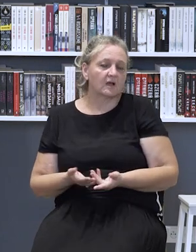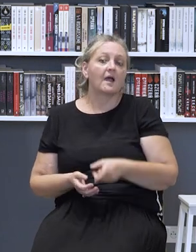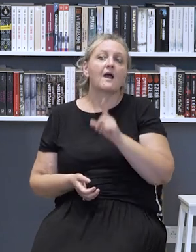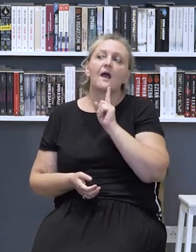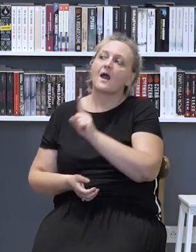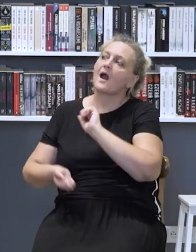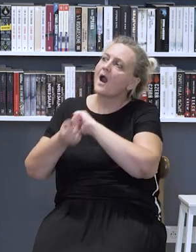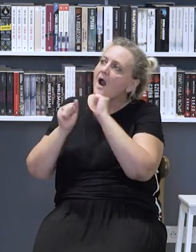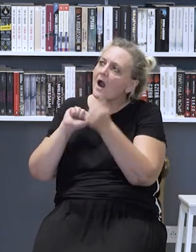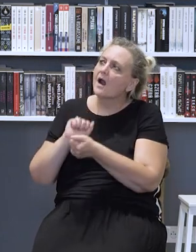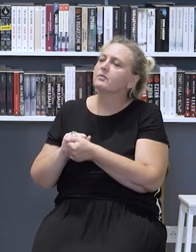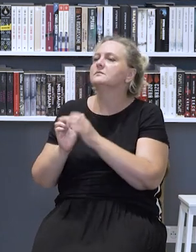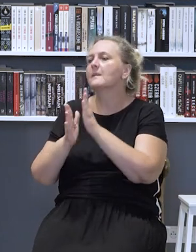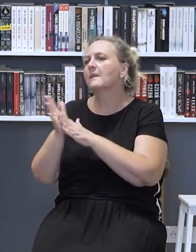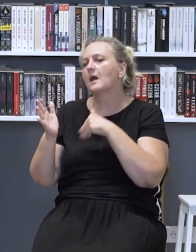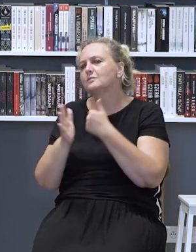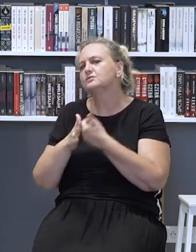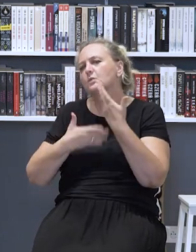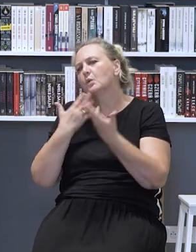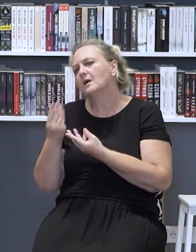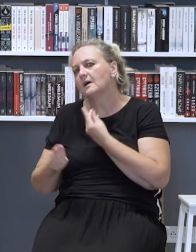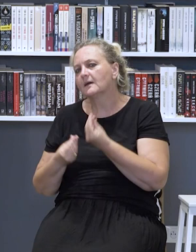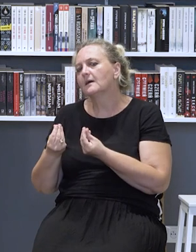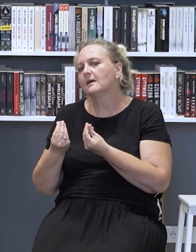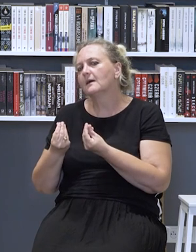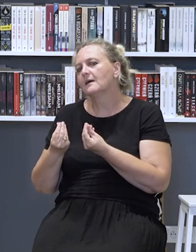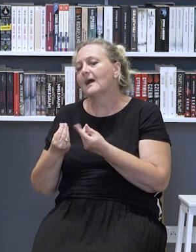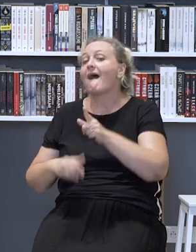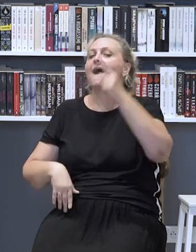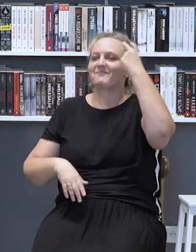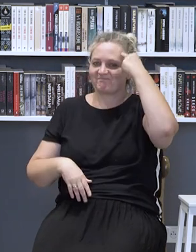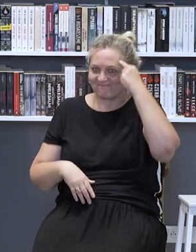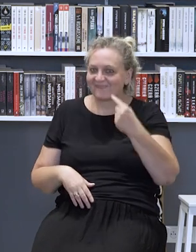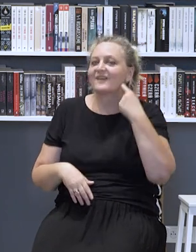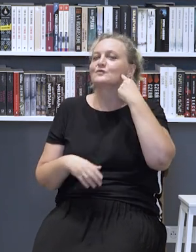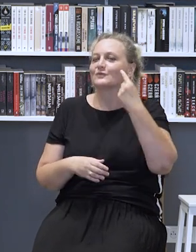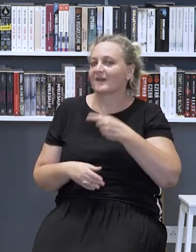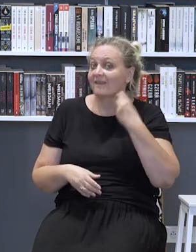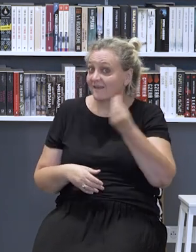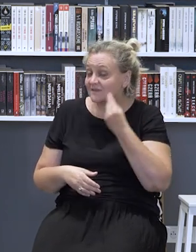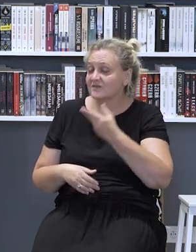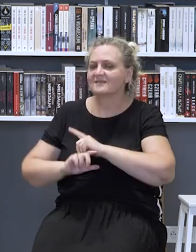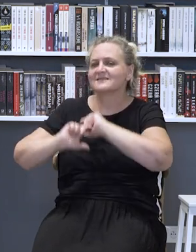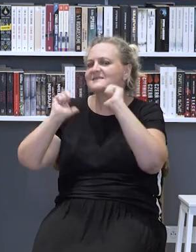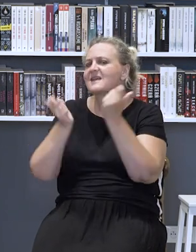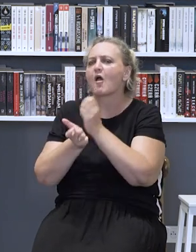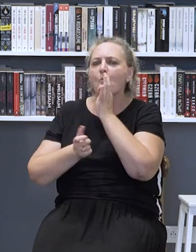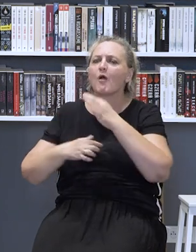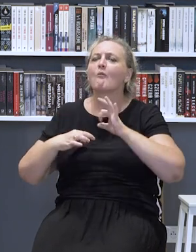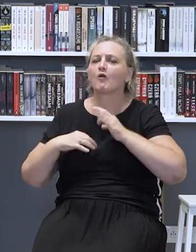Albo na przykład takie... O, ja jeszcze słyszałam zawsze przez całą